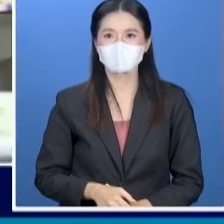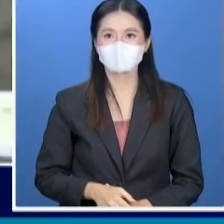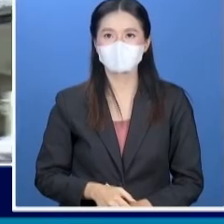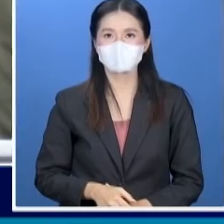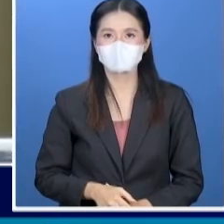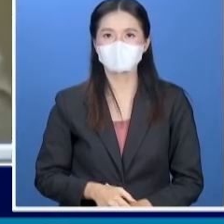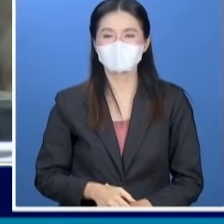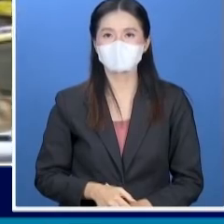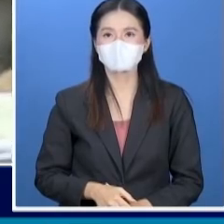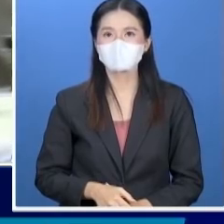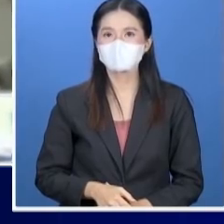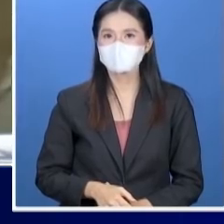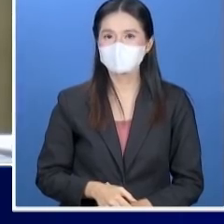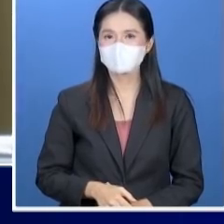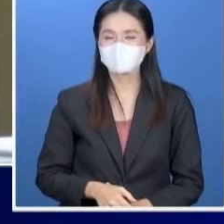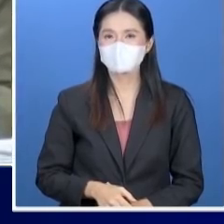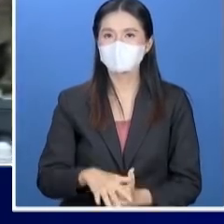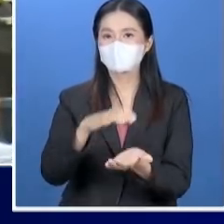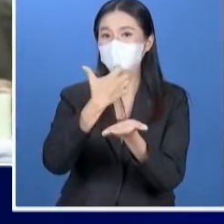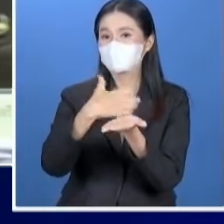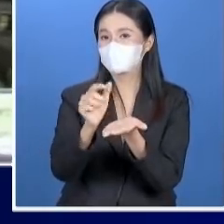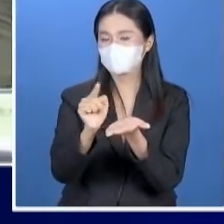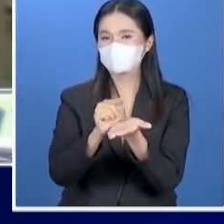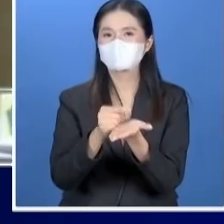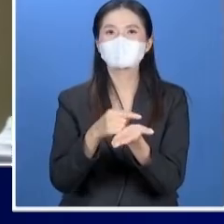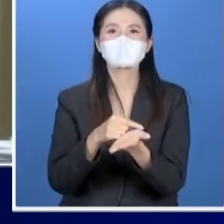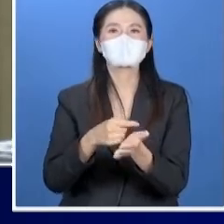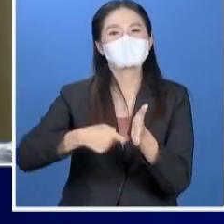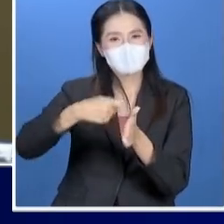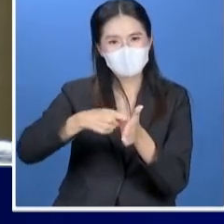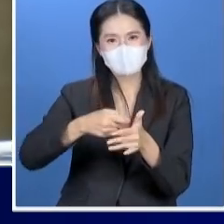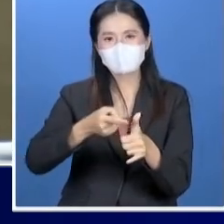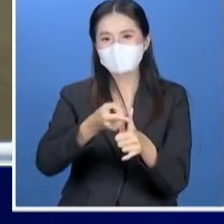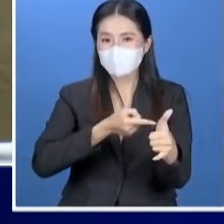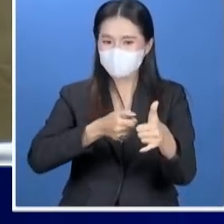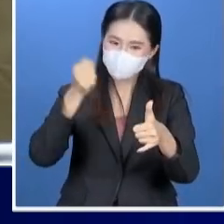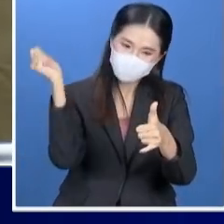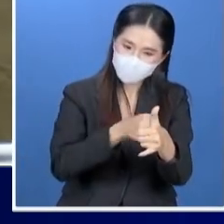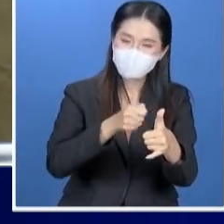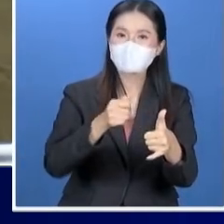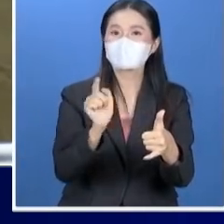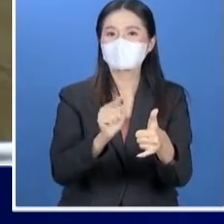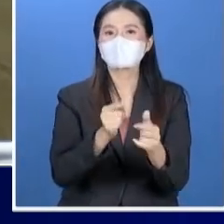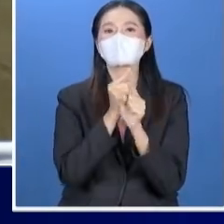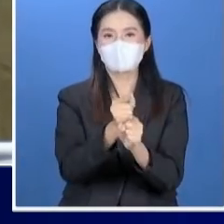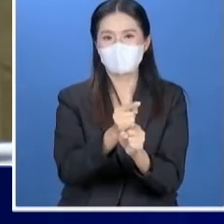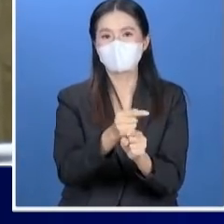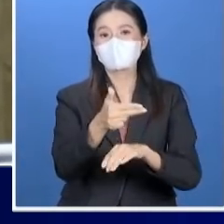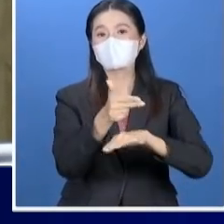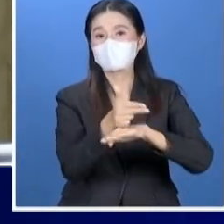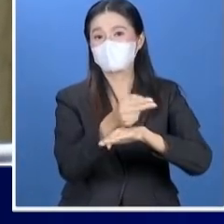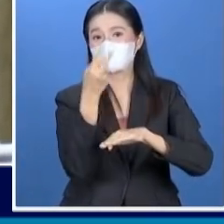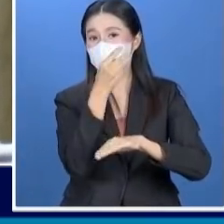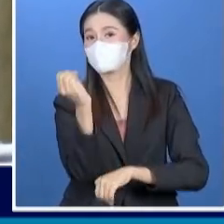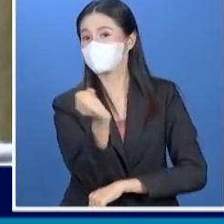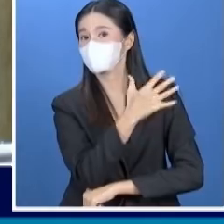ครับขออนุญาตนำเรียนในเรื่องมูลเหตุในการที่มีการทำร้ายร่างกายหรือฆาตกรรมนะครับอย่างที่ในคลิปเสนอไปแล้วนะครับ